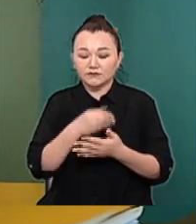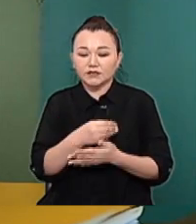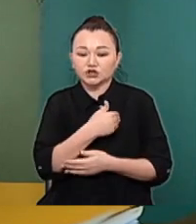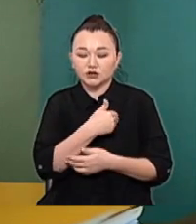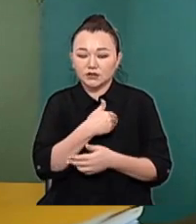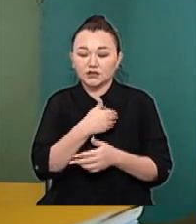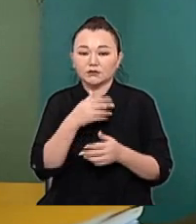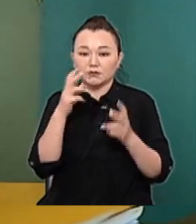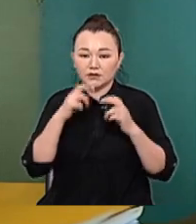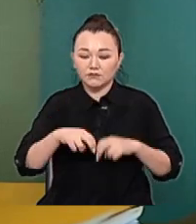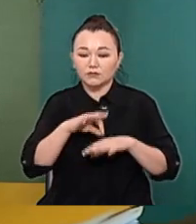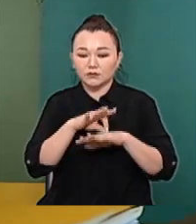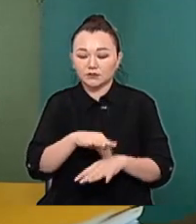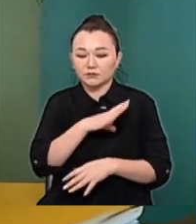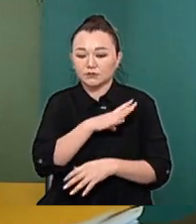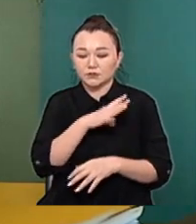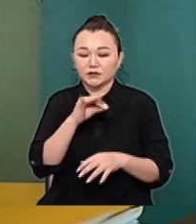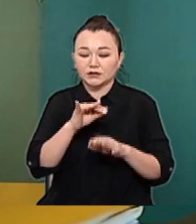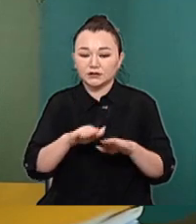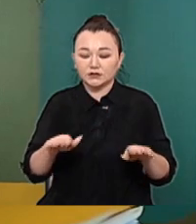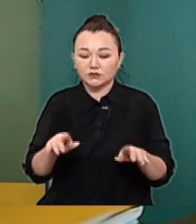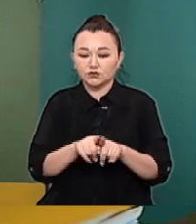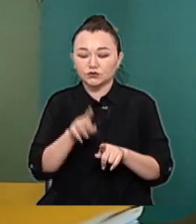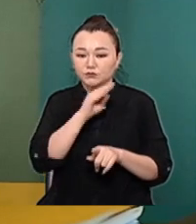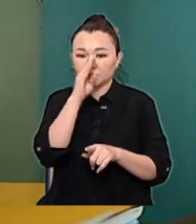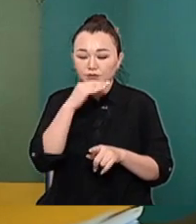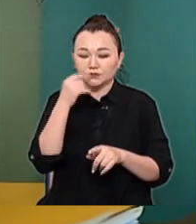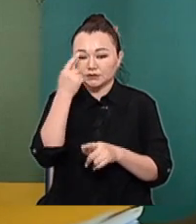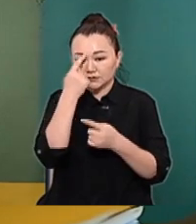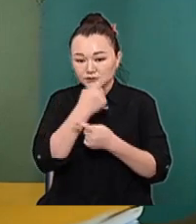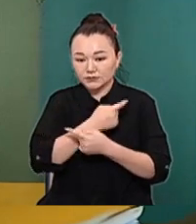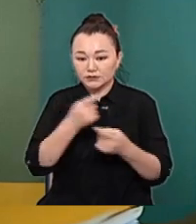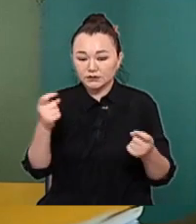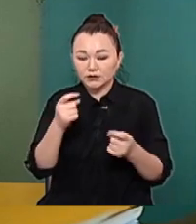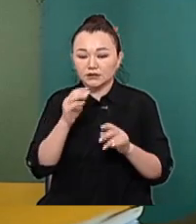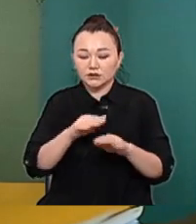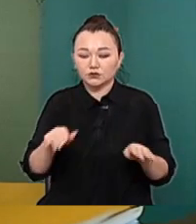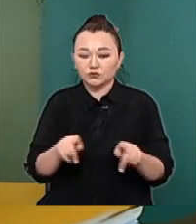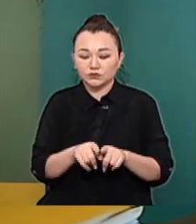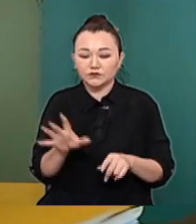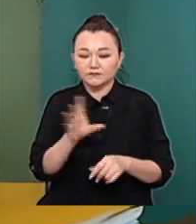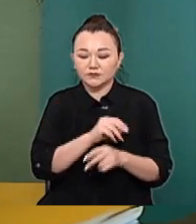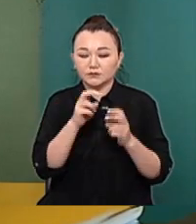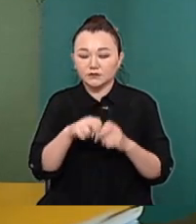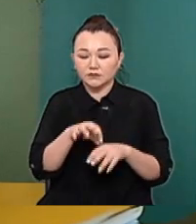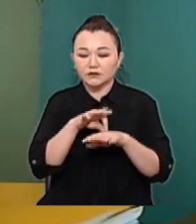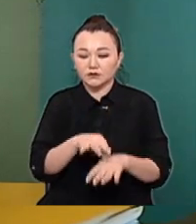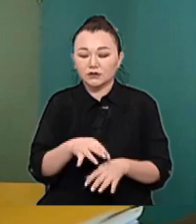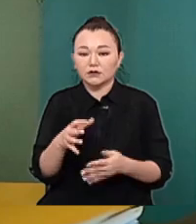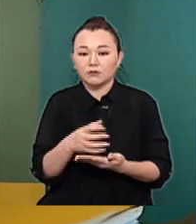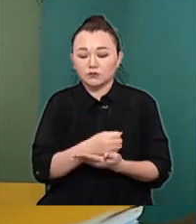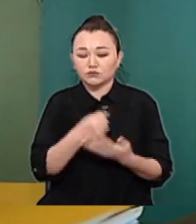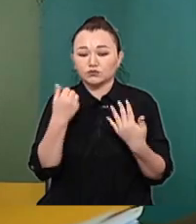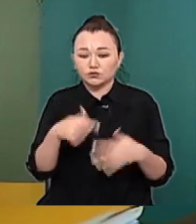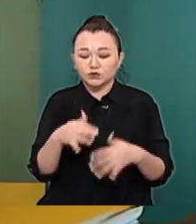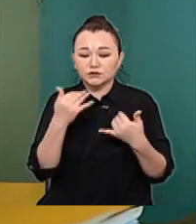еркілерімен тексеруден өткен және балдарды да біз ата-аналарды ескерте отыра балдарды да барлығын тексеруден өткізіп